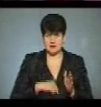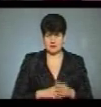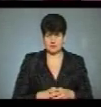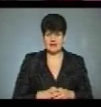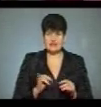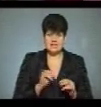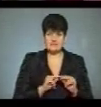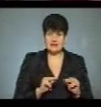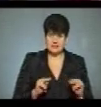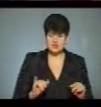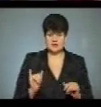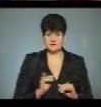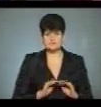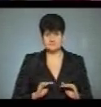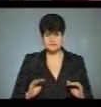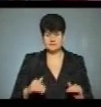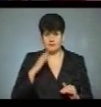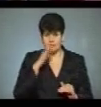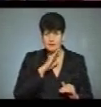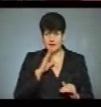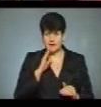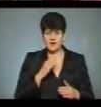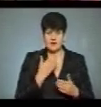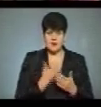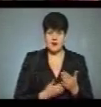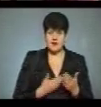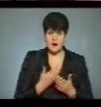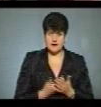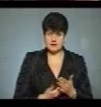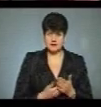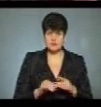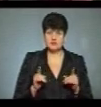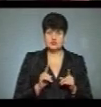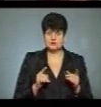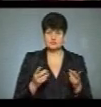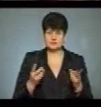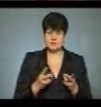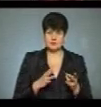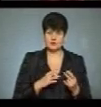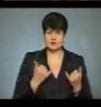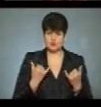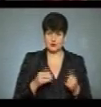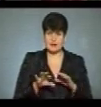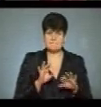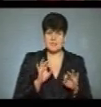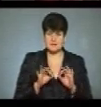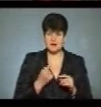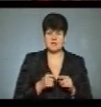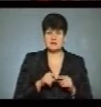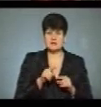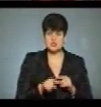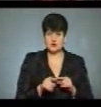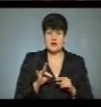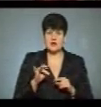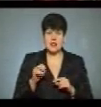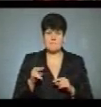викладачі, і учні, і батьки радили, що саме вартувало би сьогодні підібрати з того репертуару, який